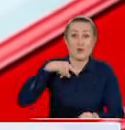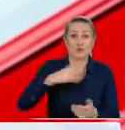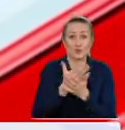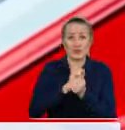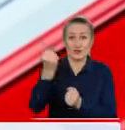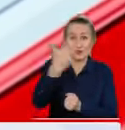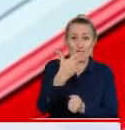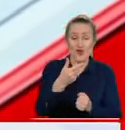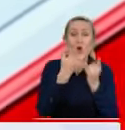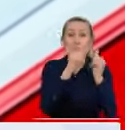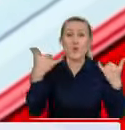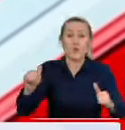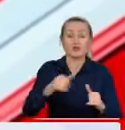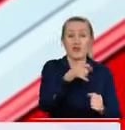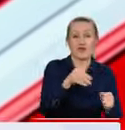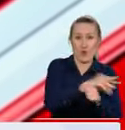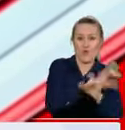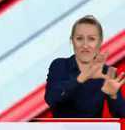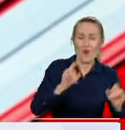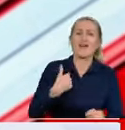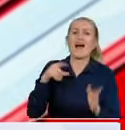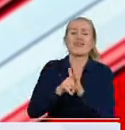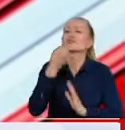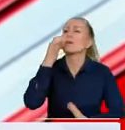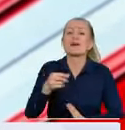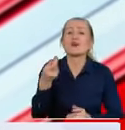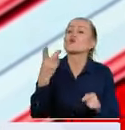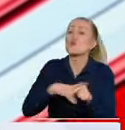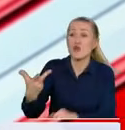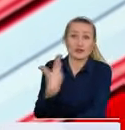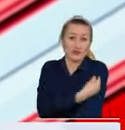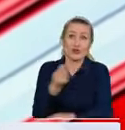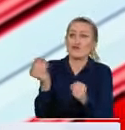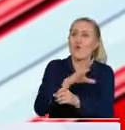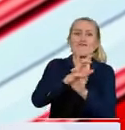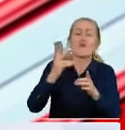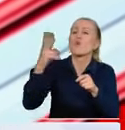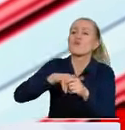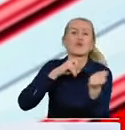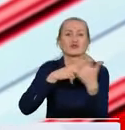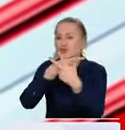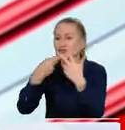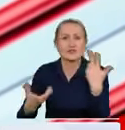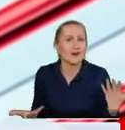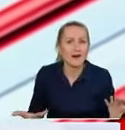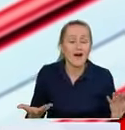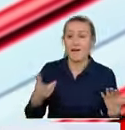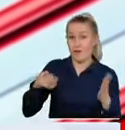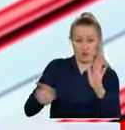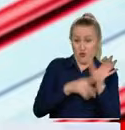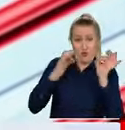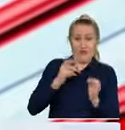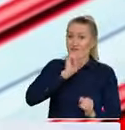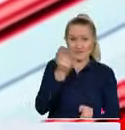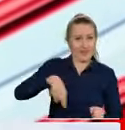bym zapytał również, na którego koronawirusa mamy się szczepić. Do tej pory nikt nie odpowiedział, jak